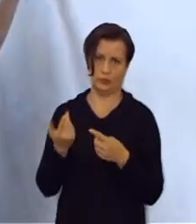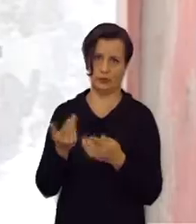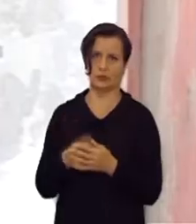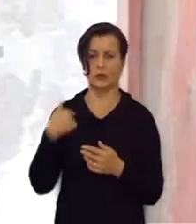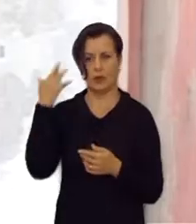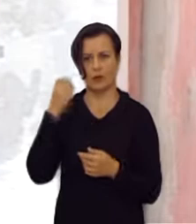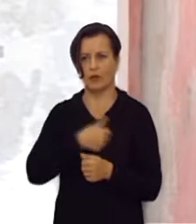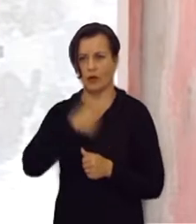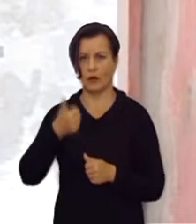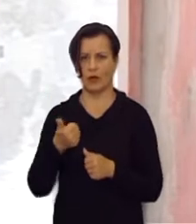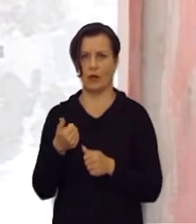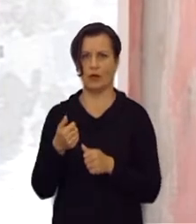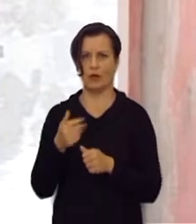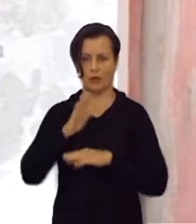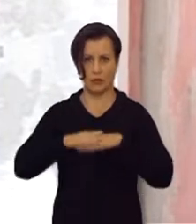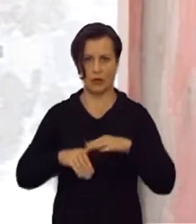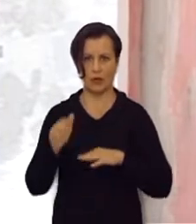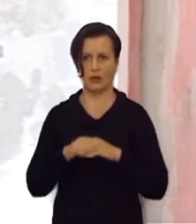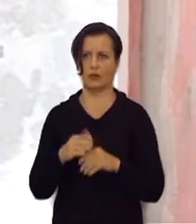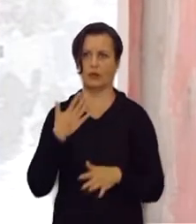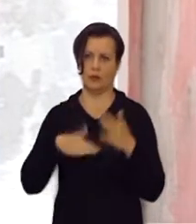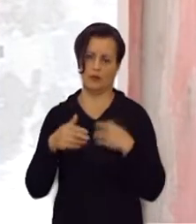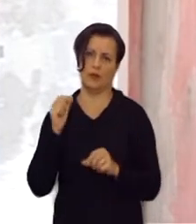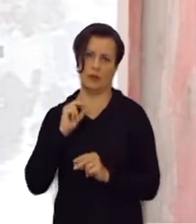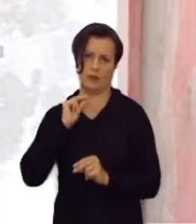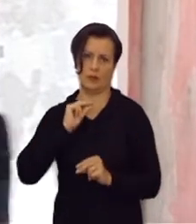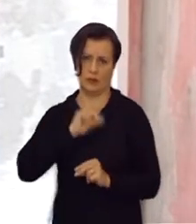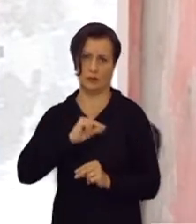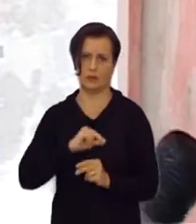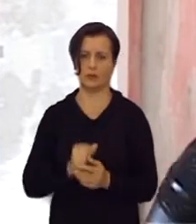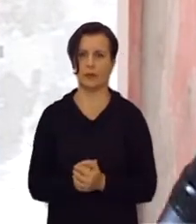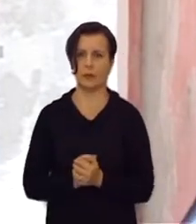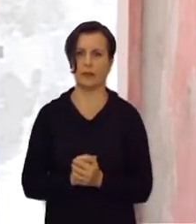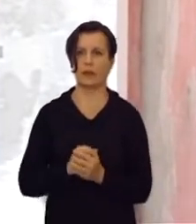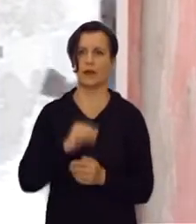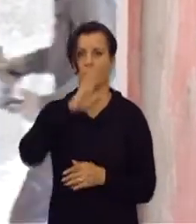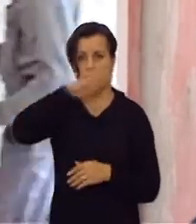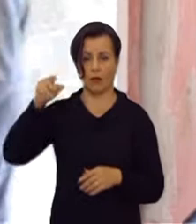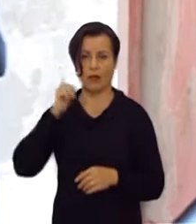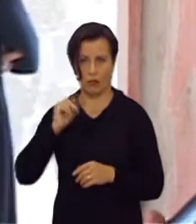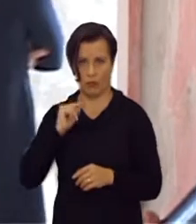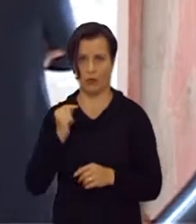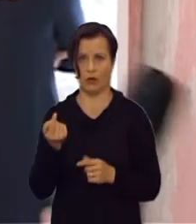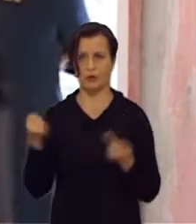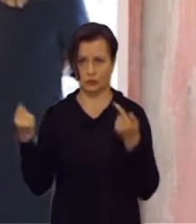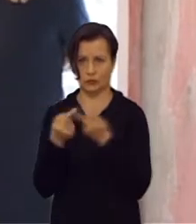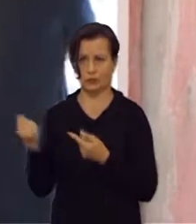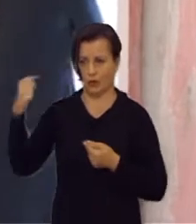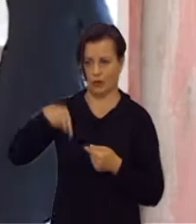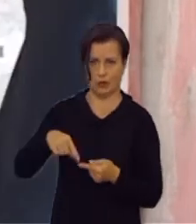kad tai yra gera praktika ir gerai dirbti yra. Moksleiviai noriai sutinka, kaip pasakot, ką